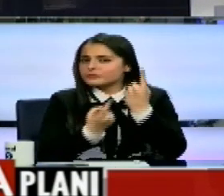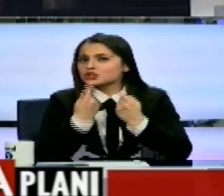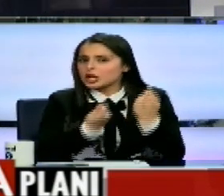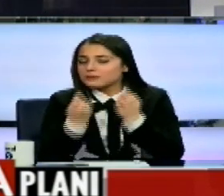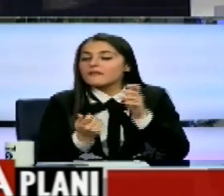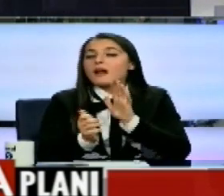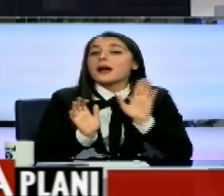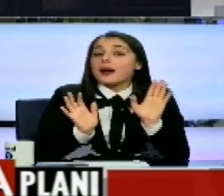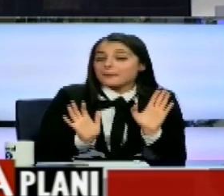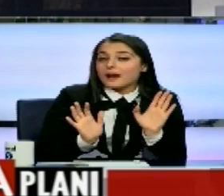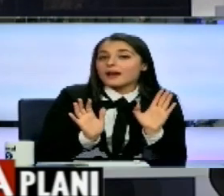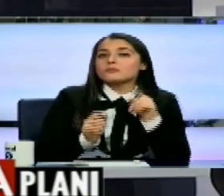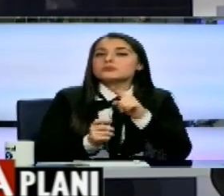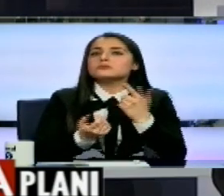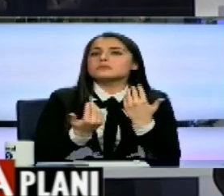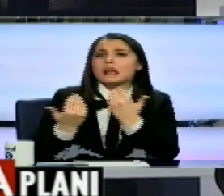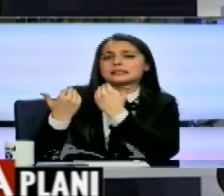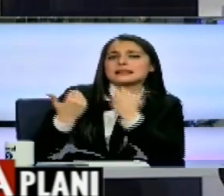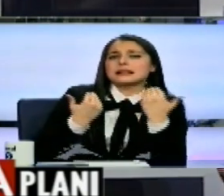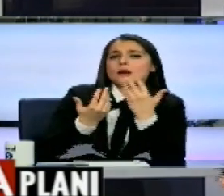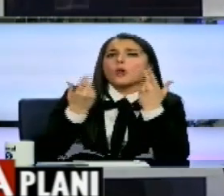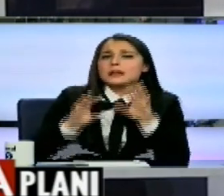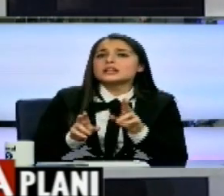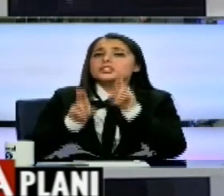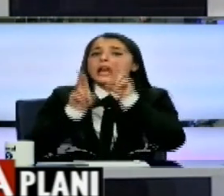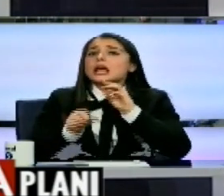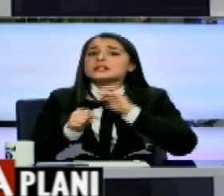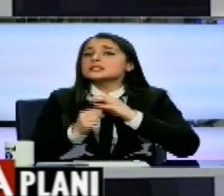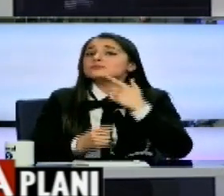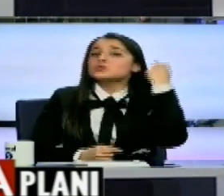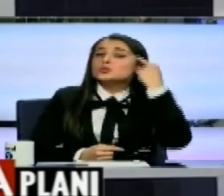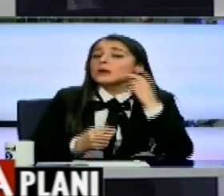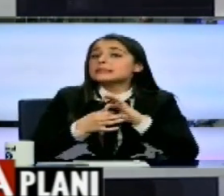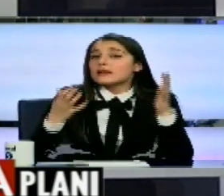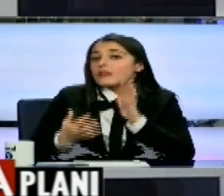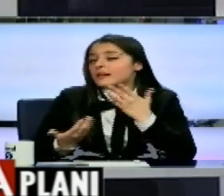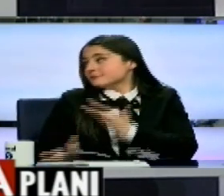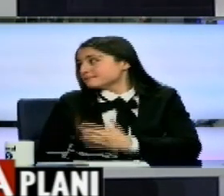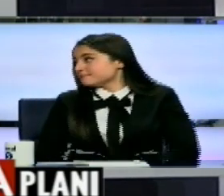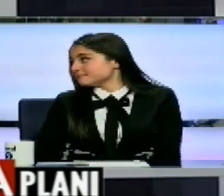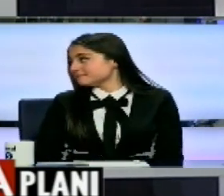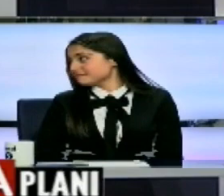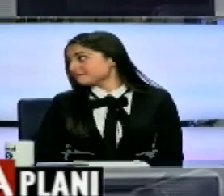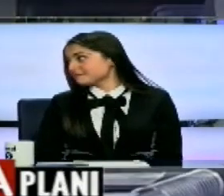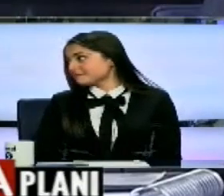ama gerekli destek sağlanamadı. Çanakkale ile ilgili ne düşünüyorlar acaba?